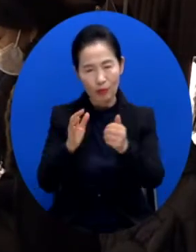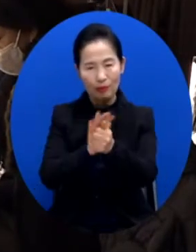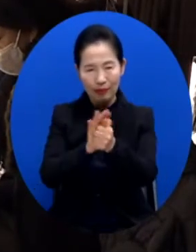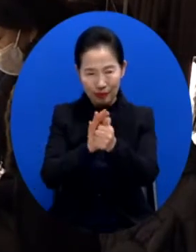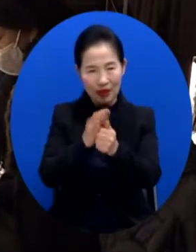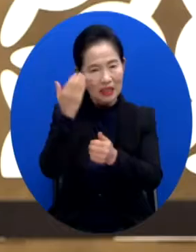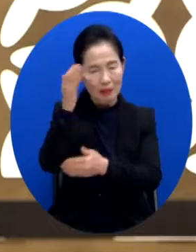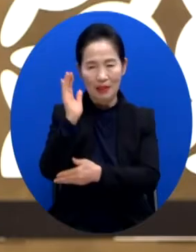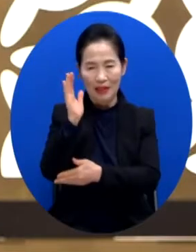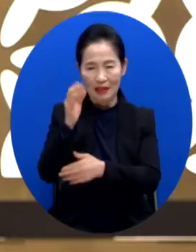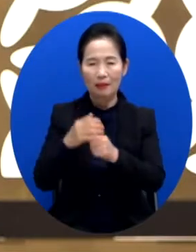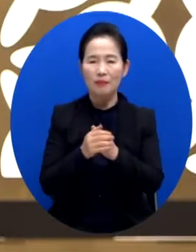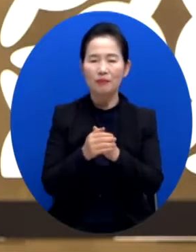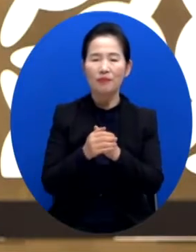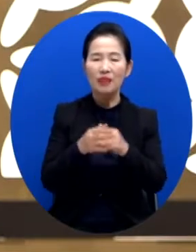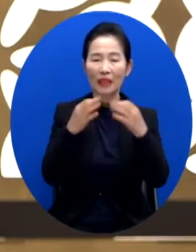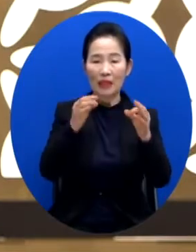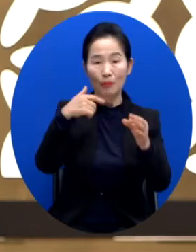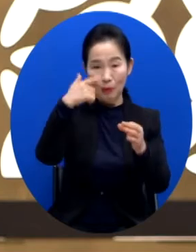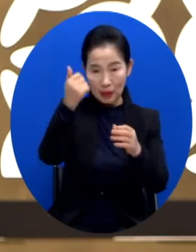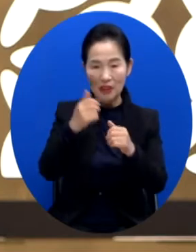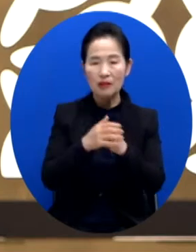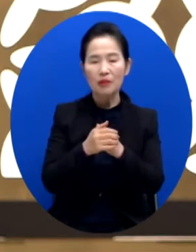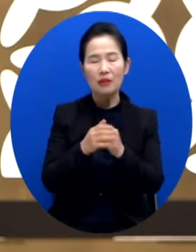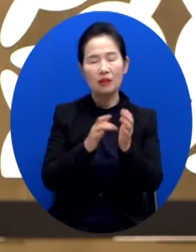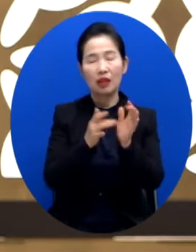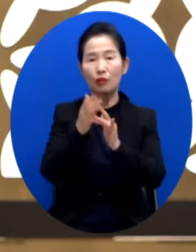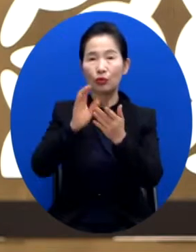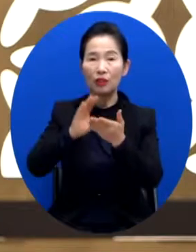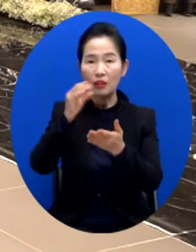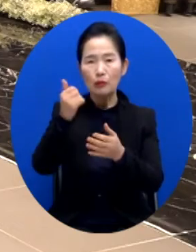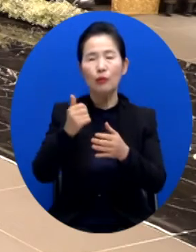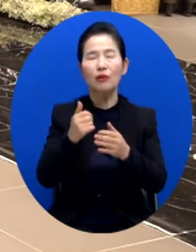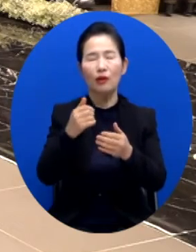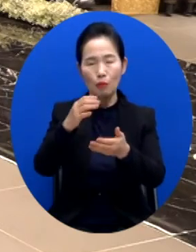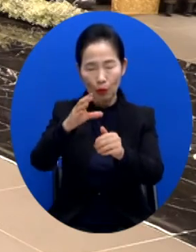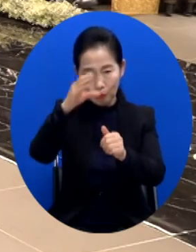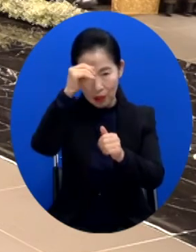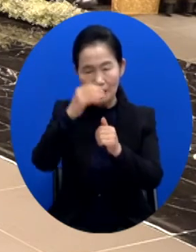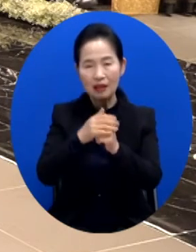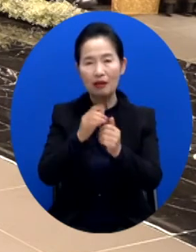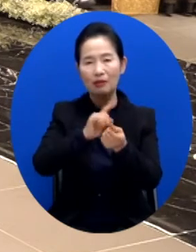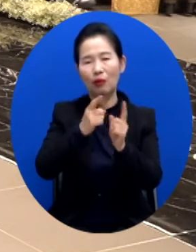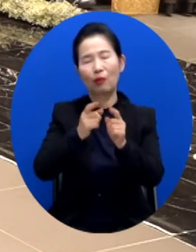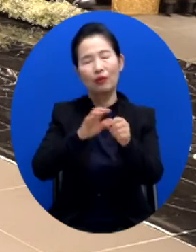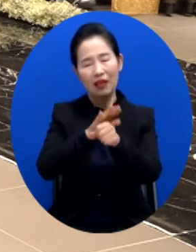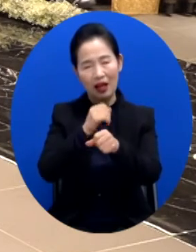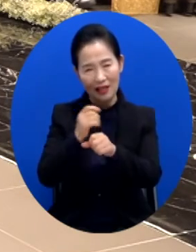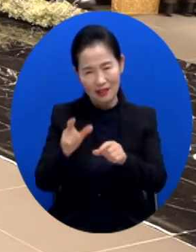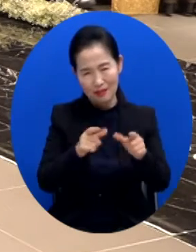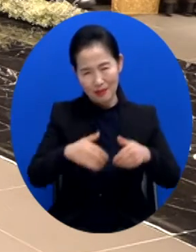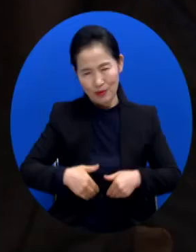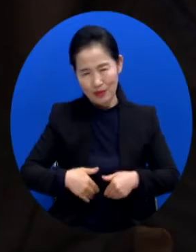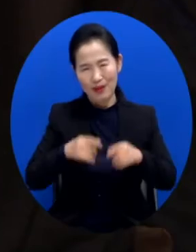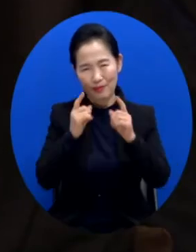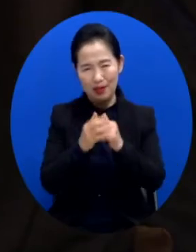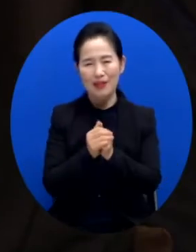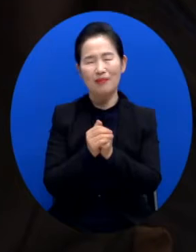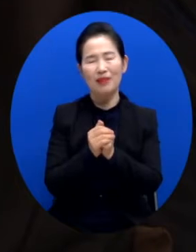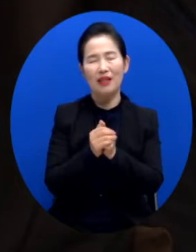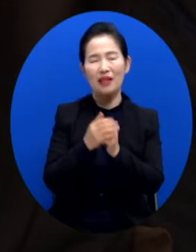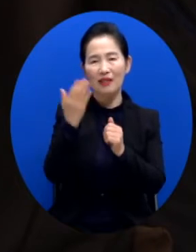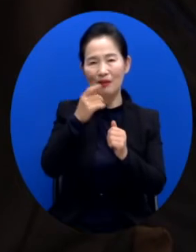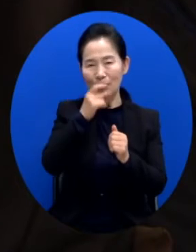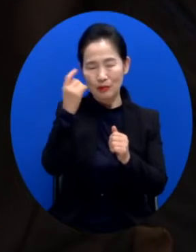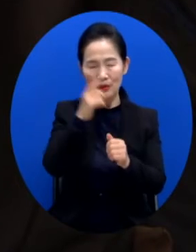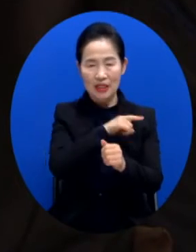국동 제일교회 김성진 목사는 예수 그리스도를 본받아 서로 사랑하는 삶을 살자 고 전했습니다 이어 여수